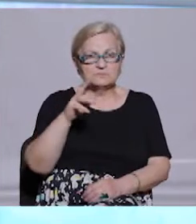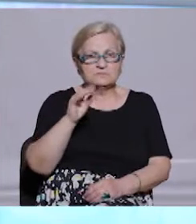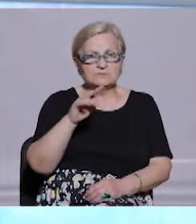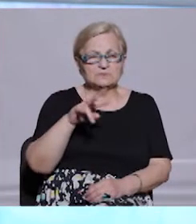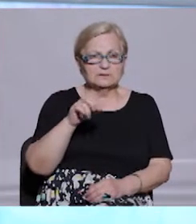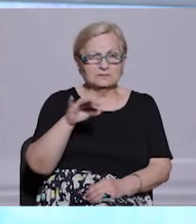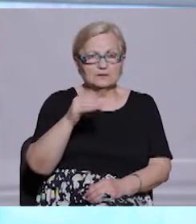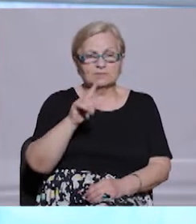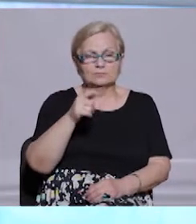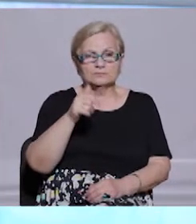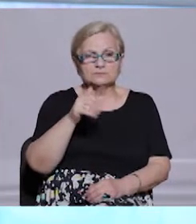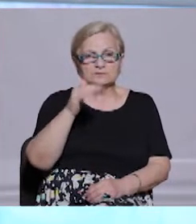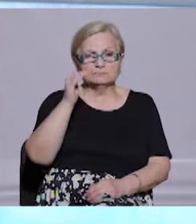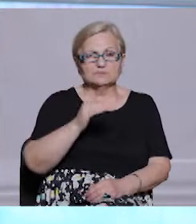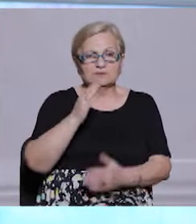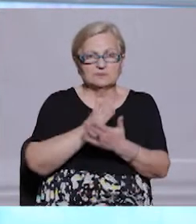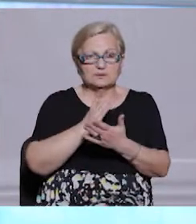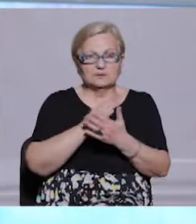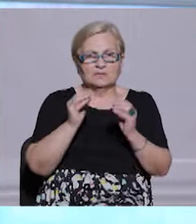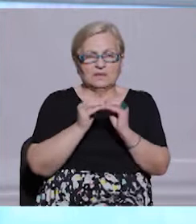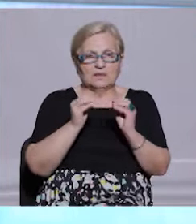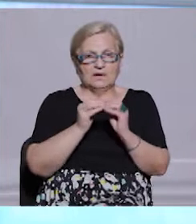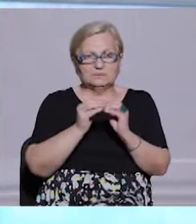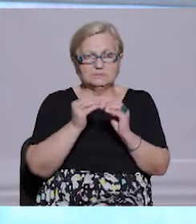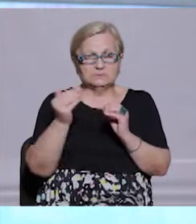რომელსაც მნიშვნელში აქვს 10-ის